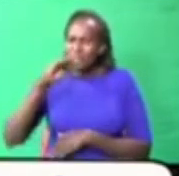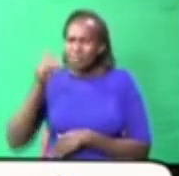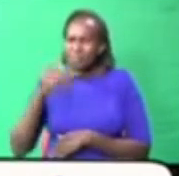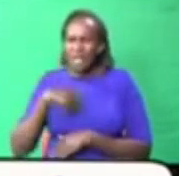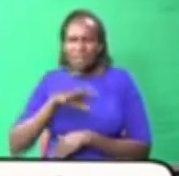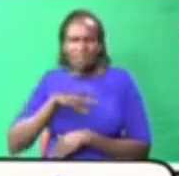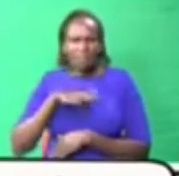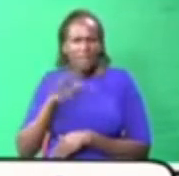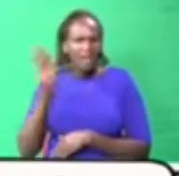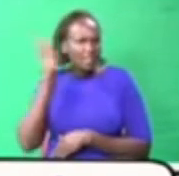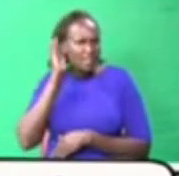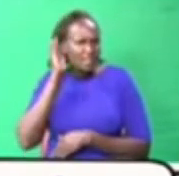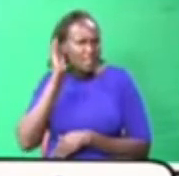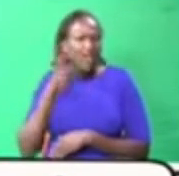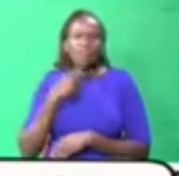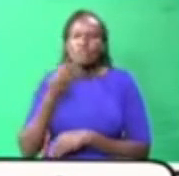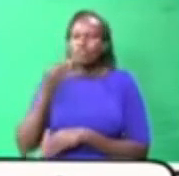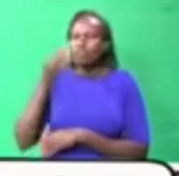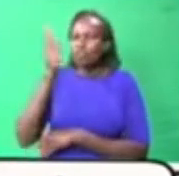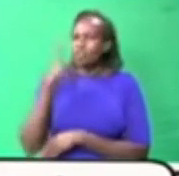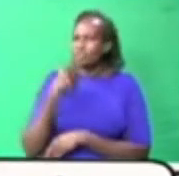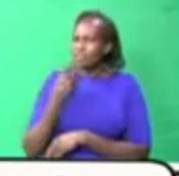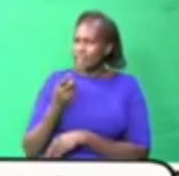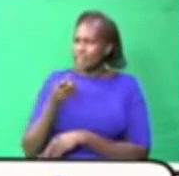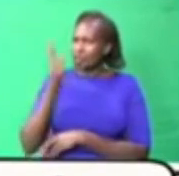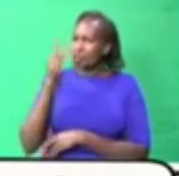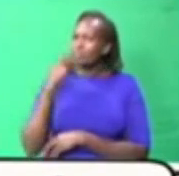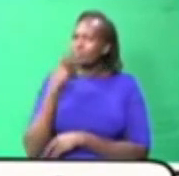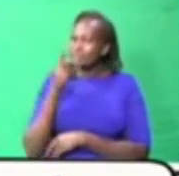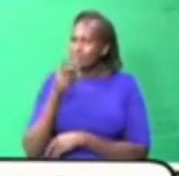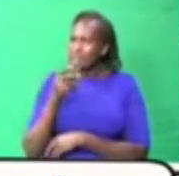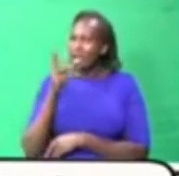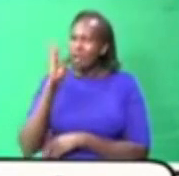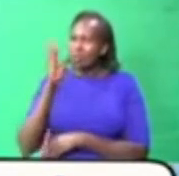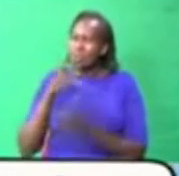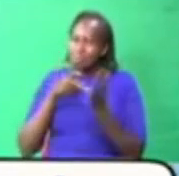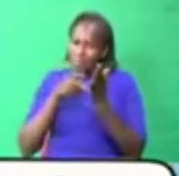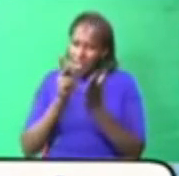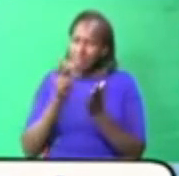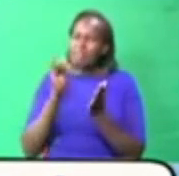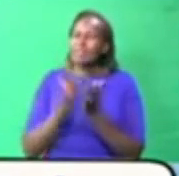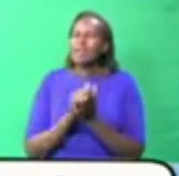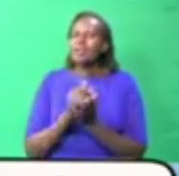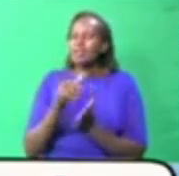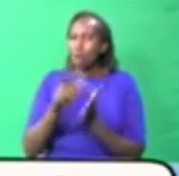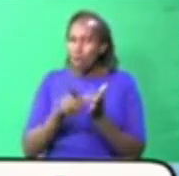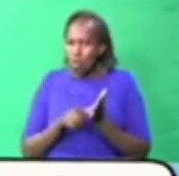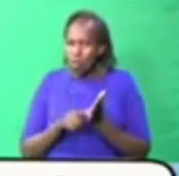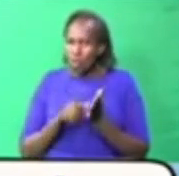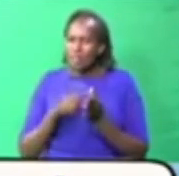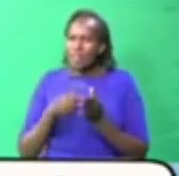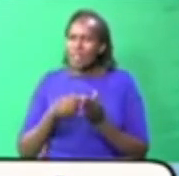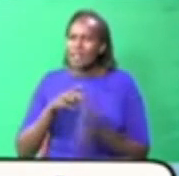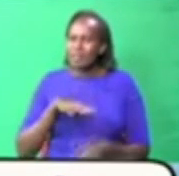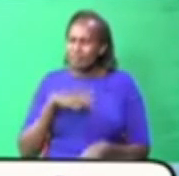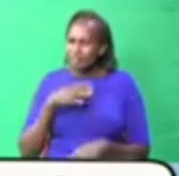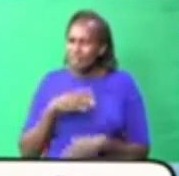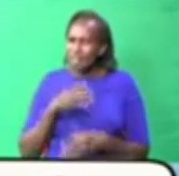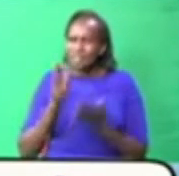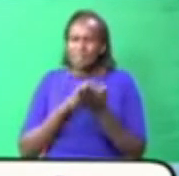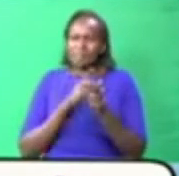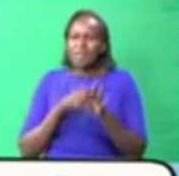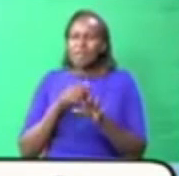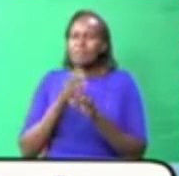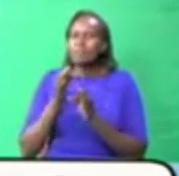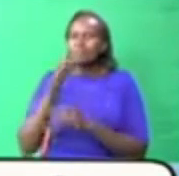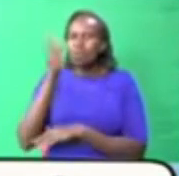sauti ya Mungu very clearly, akaambiwa na Mungu, I'll pay that debt. Na akasikia amepata. Unajua wakati Mungu amekunenea,